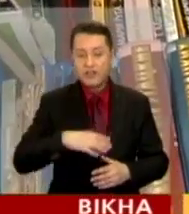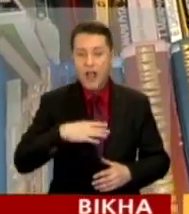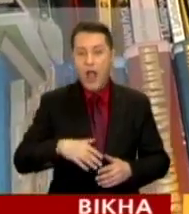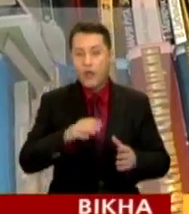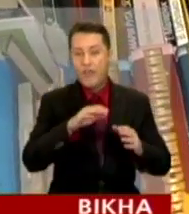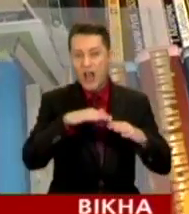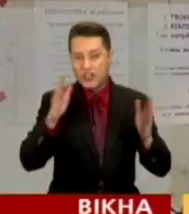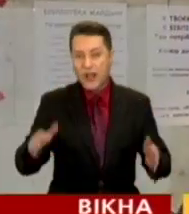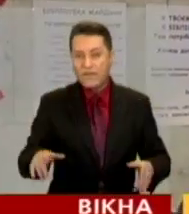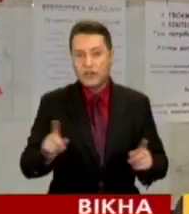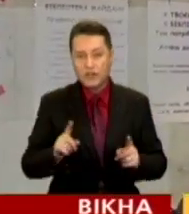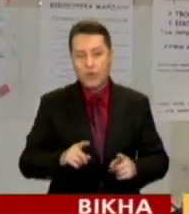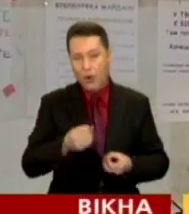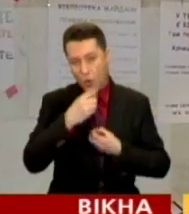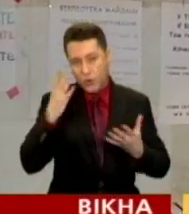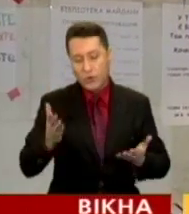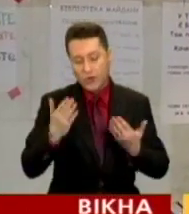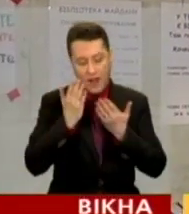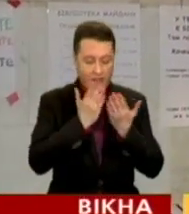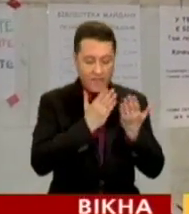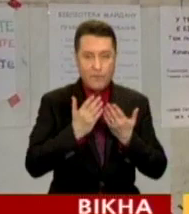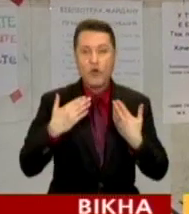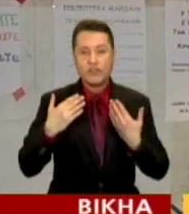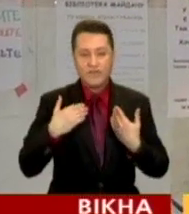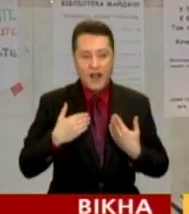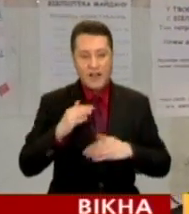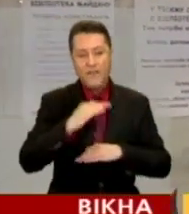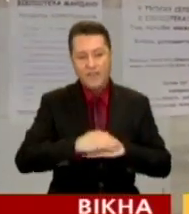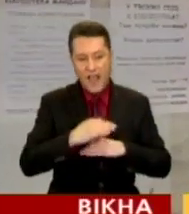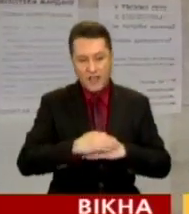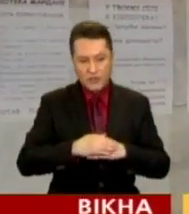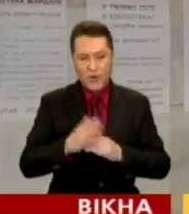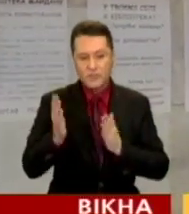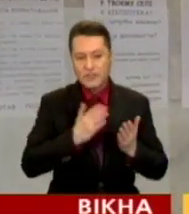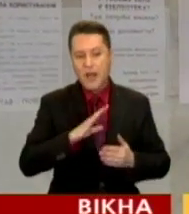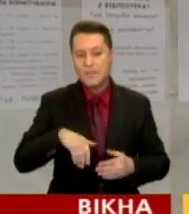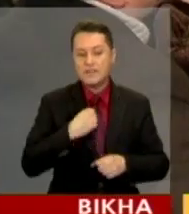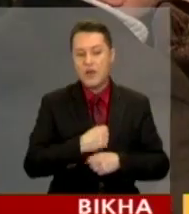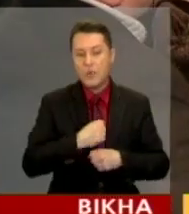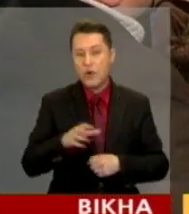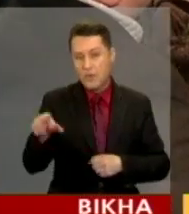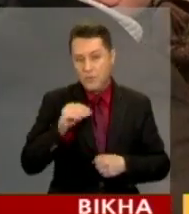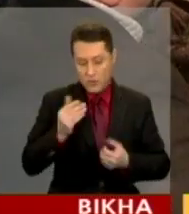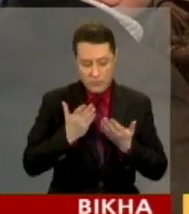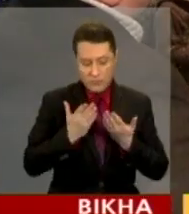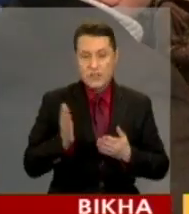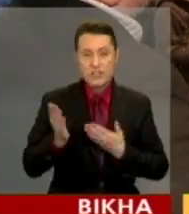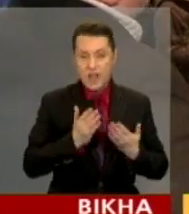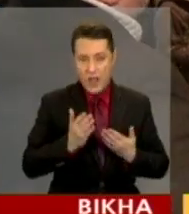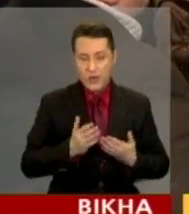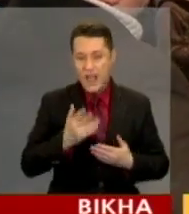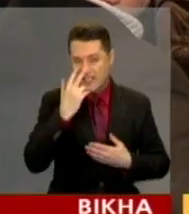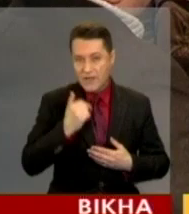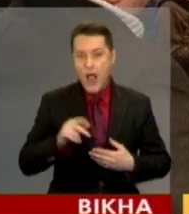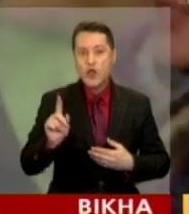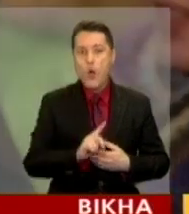культурно відпочивали. Ввечері в основному. Ввечері всі забирають машину. Після роботи приходять. Да. Звикають до нових сусідів і